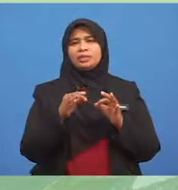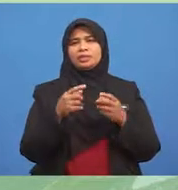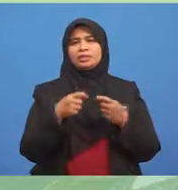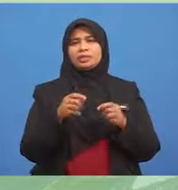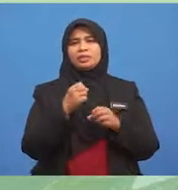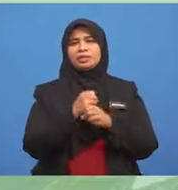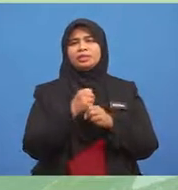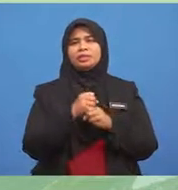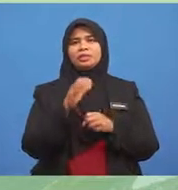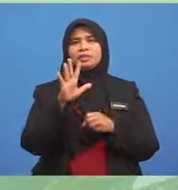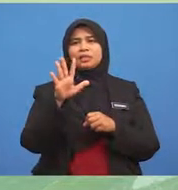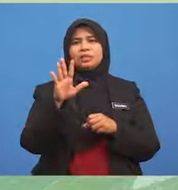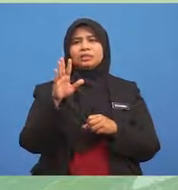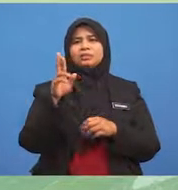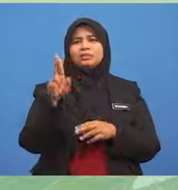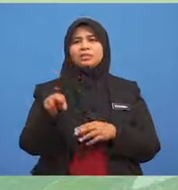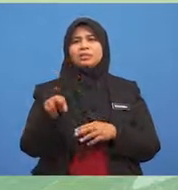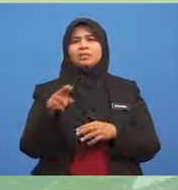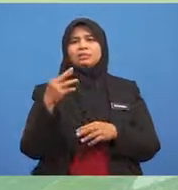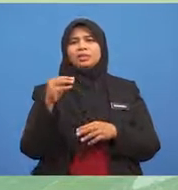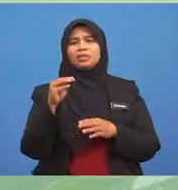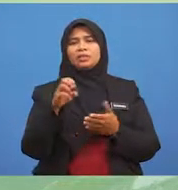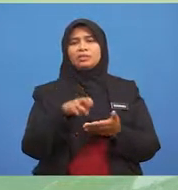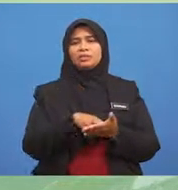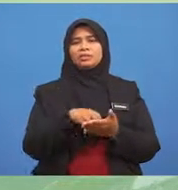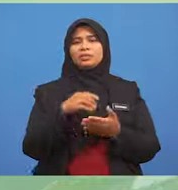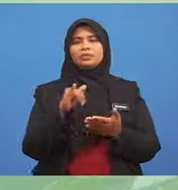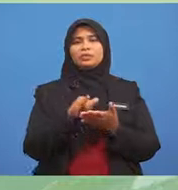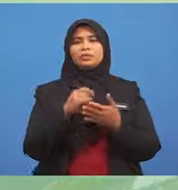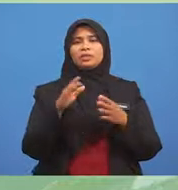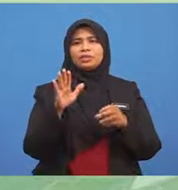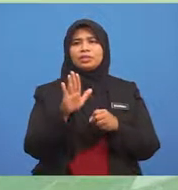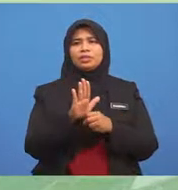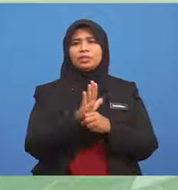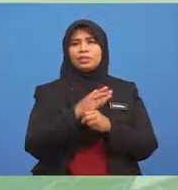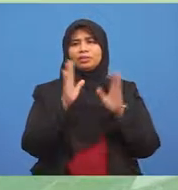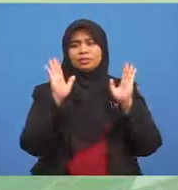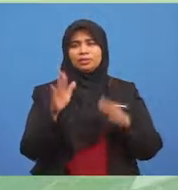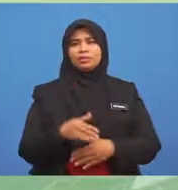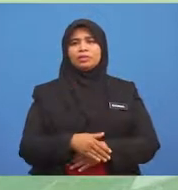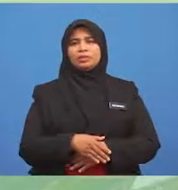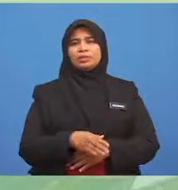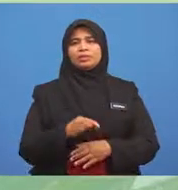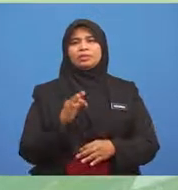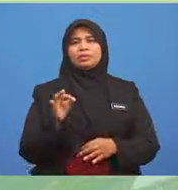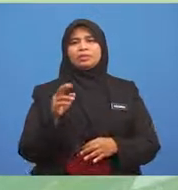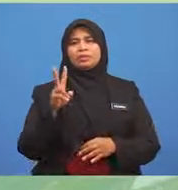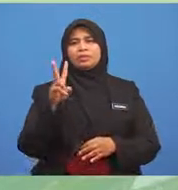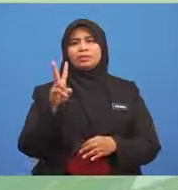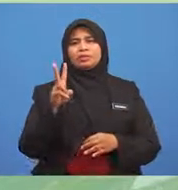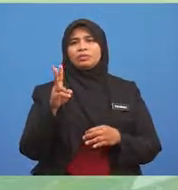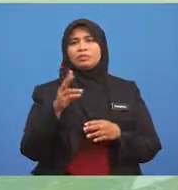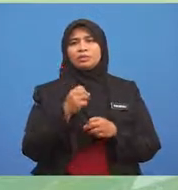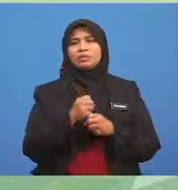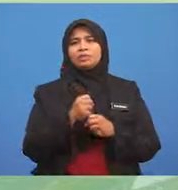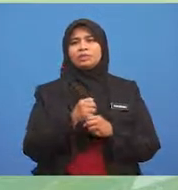itu menggenapkan solatnya. Dan sekiranya dia mengerjakan 4 rakaat, maka 2 sujud itu